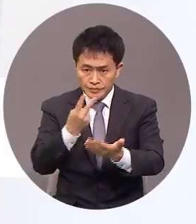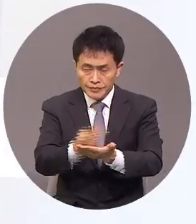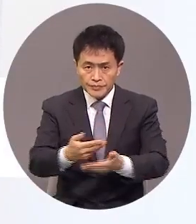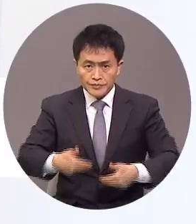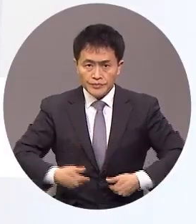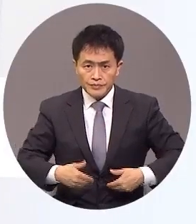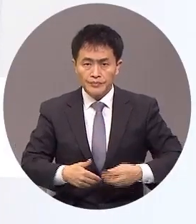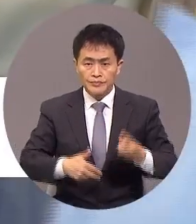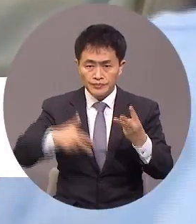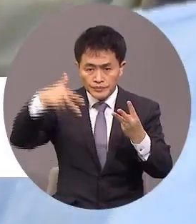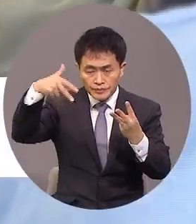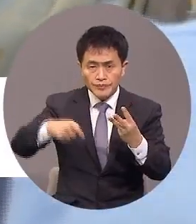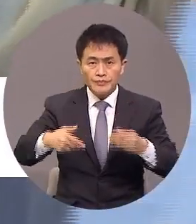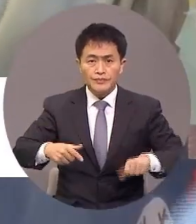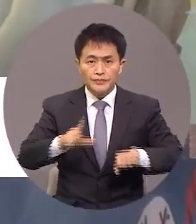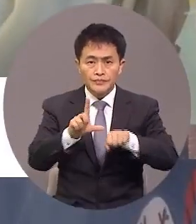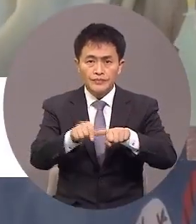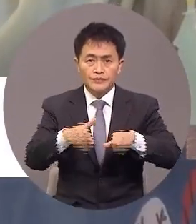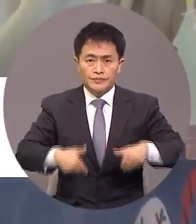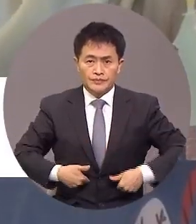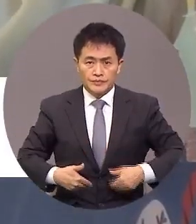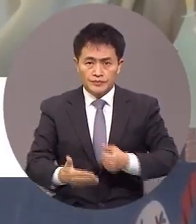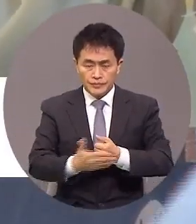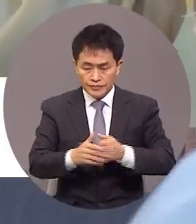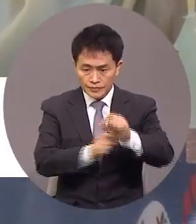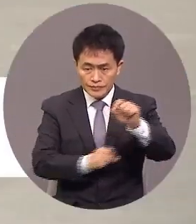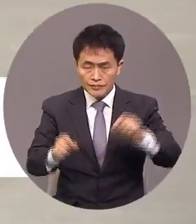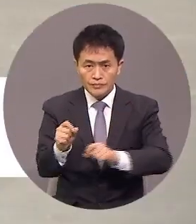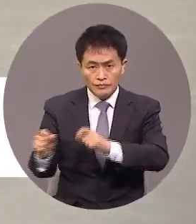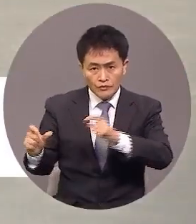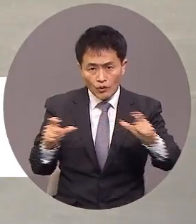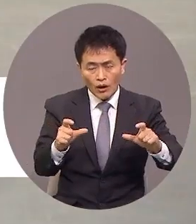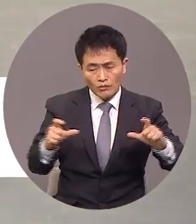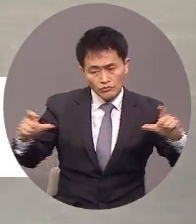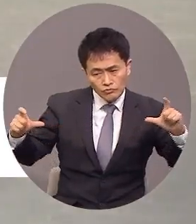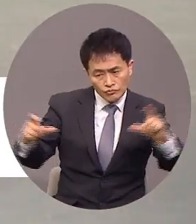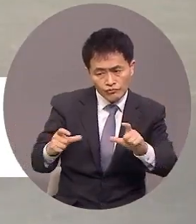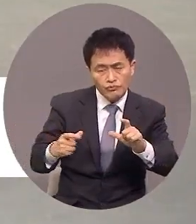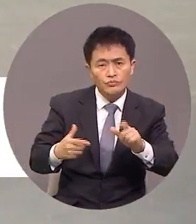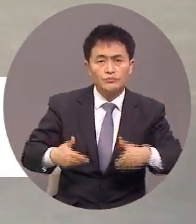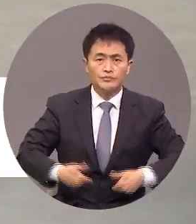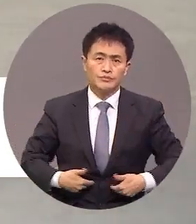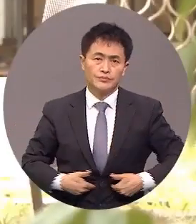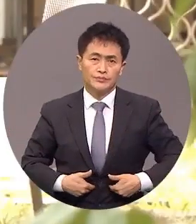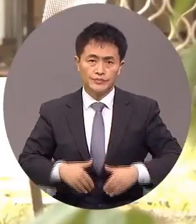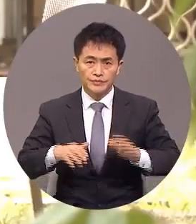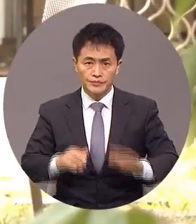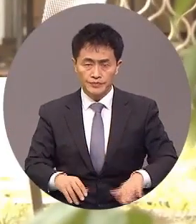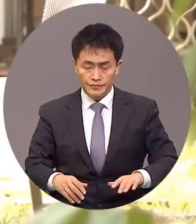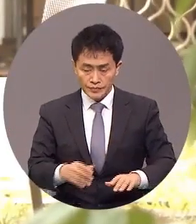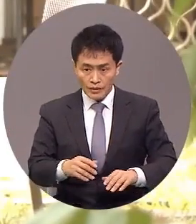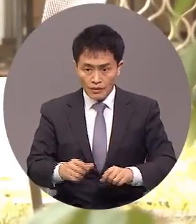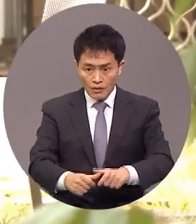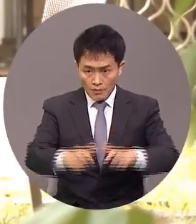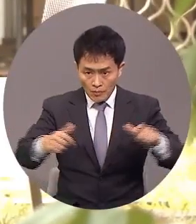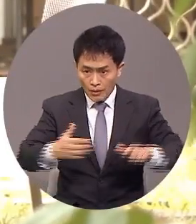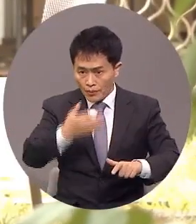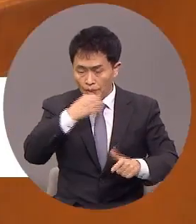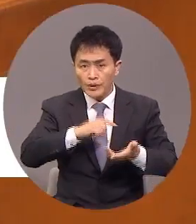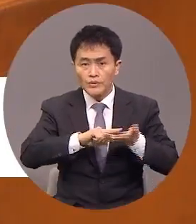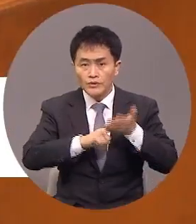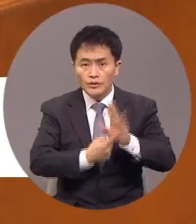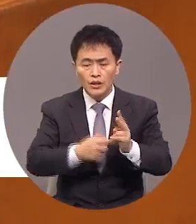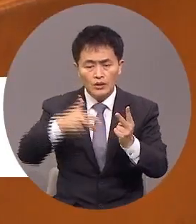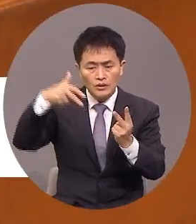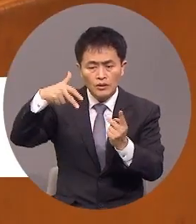확보되는데 3주가량의 시간이 걸리기 때문에 그 사이 확산 속도를 조금이라도 늦춰야 한다는 겁니다. 방역 강화 조치 또한 효과가 나타나는데